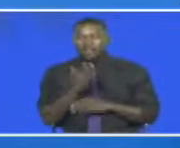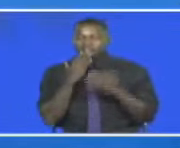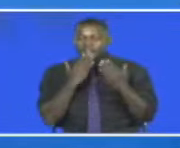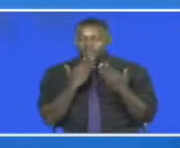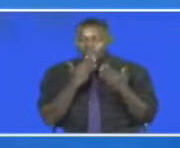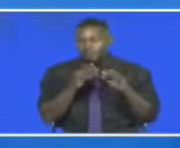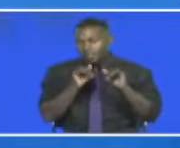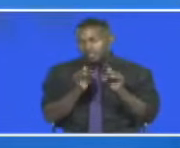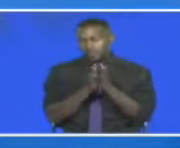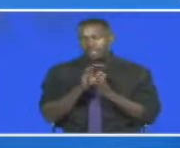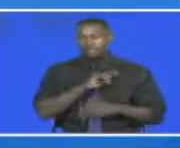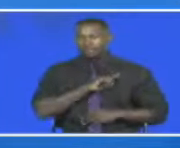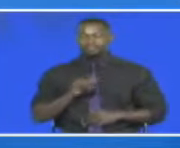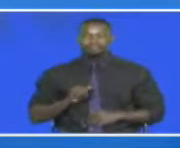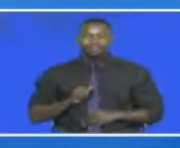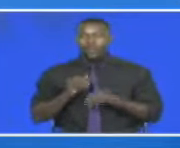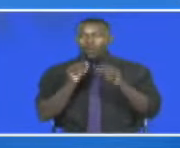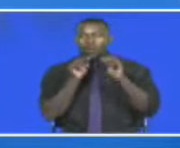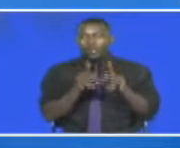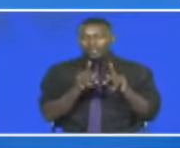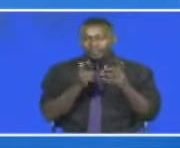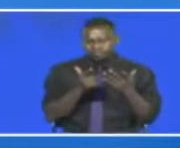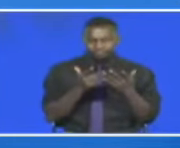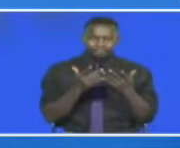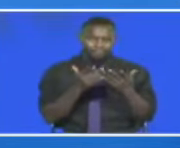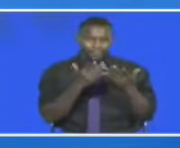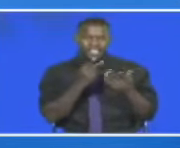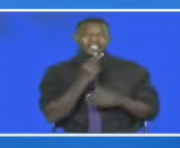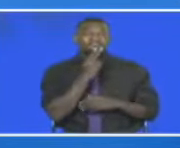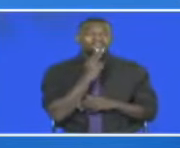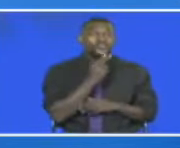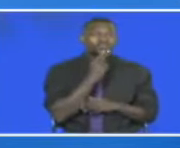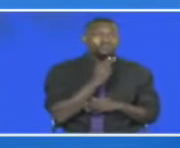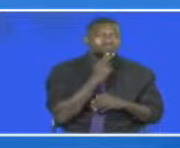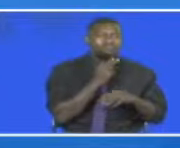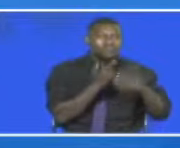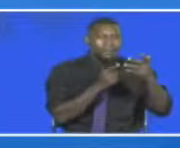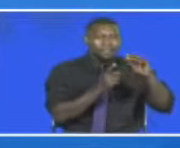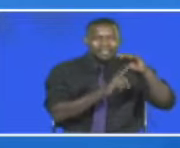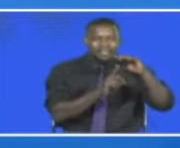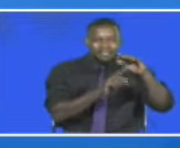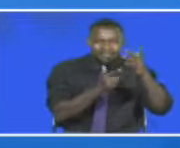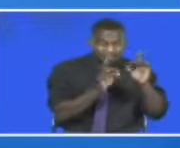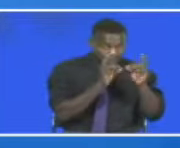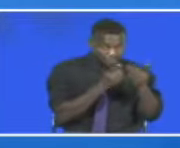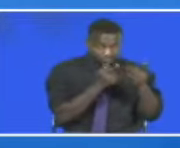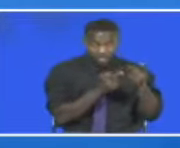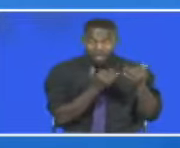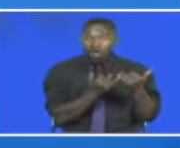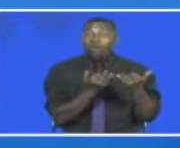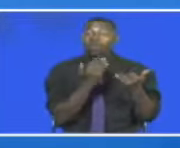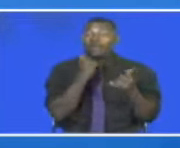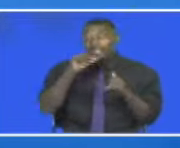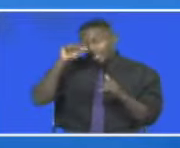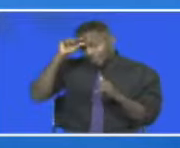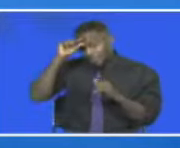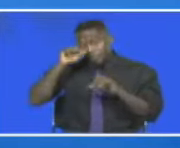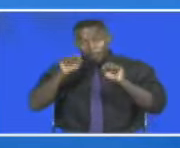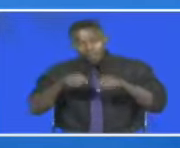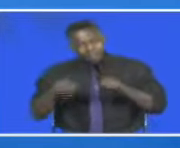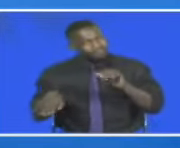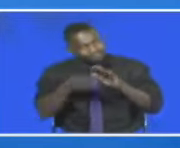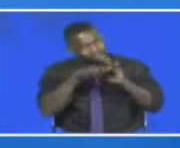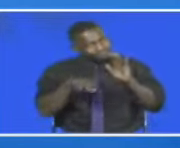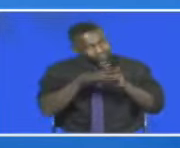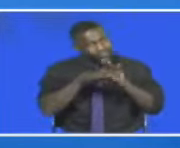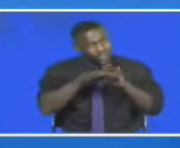Endelea kuwa nasi. Muungano wa kilimo cha sukari na wafanyakazi wa shirika sasa wanaitaka serikali kuipiga kalamu bodi